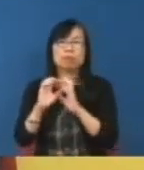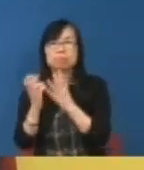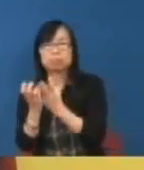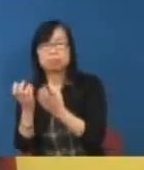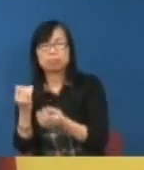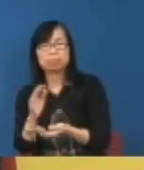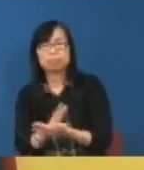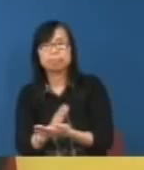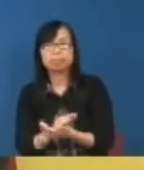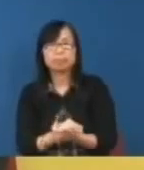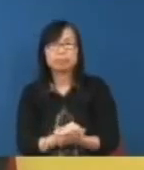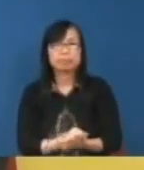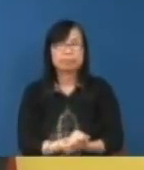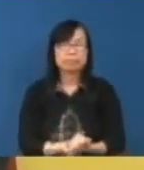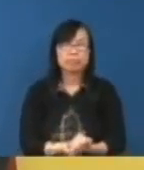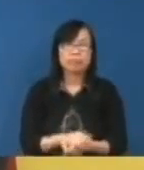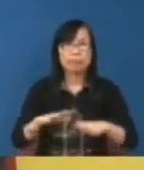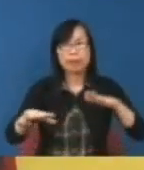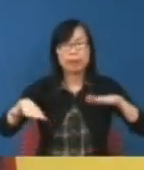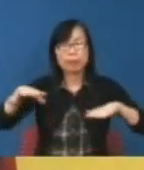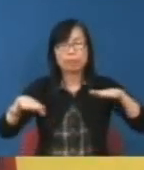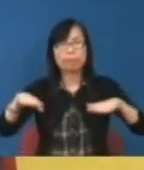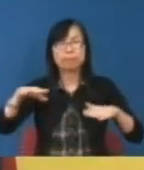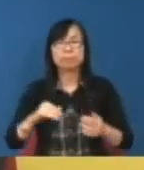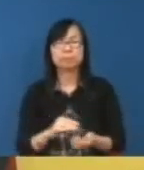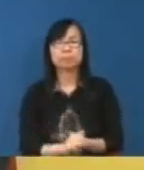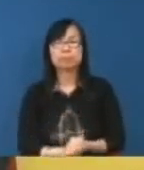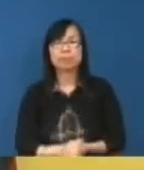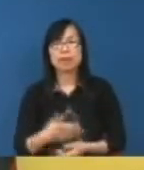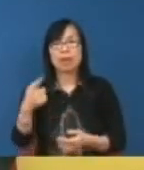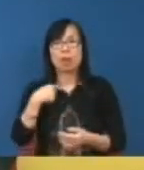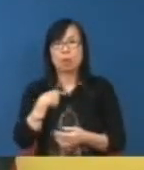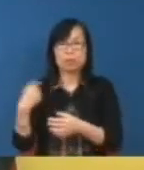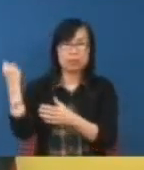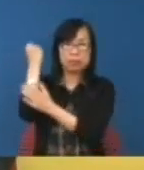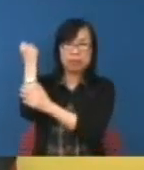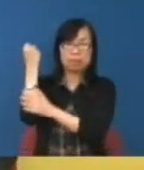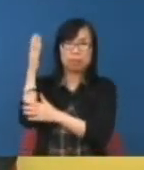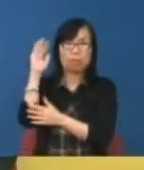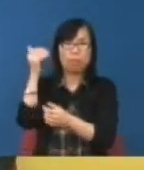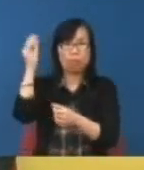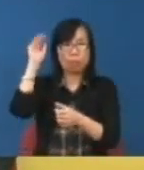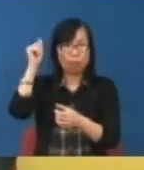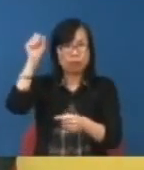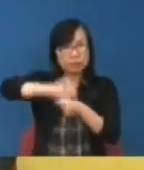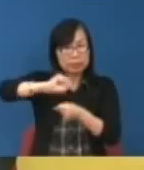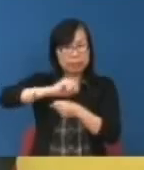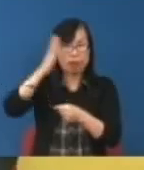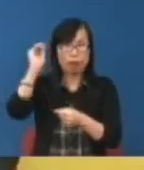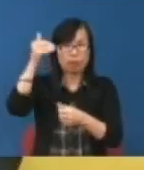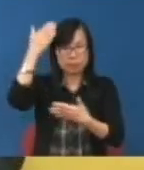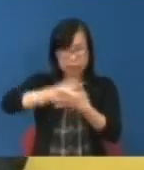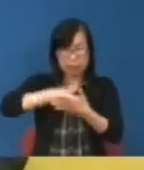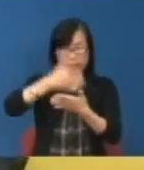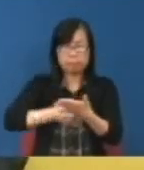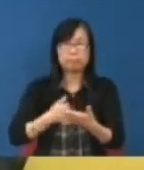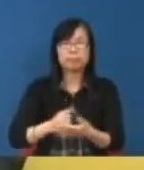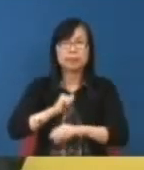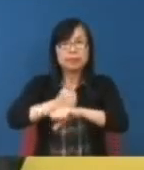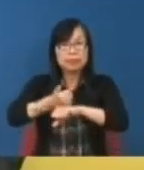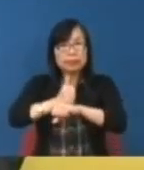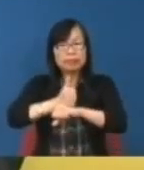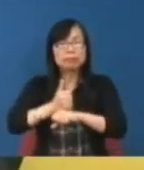另外又有就係、是贊成可加可減機制？咁所謂可加可減機制係乜